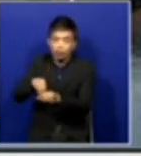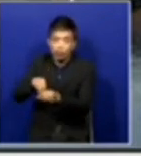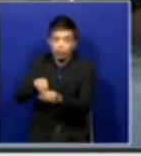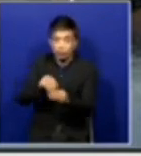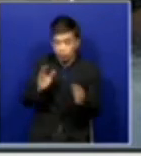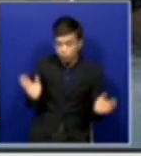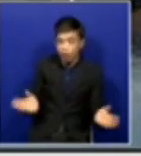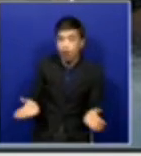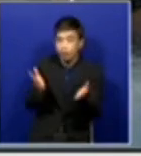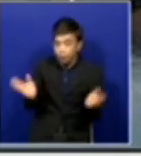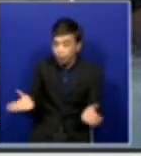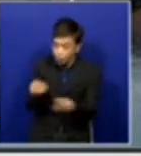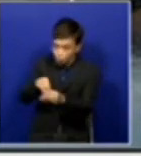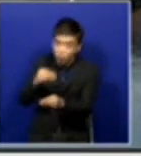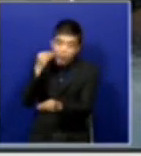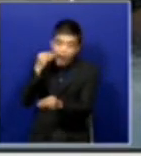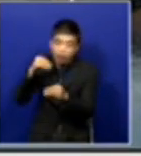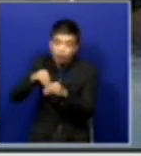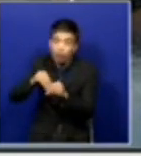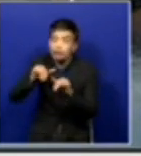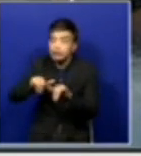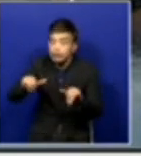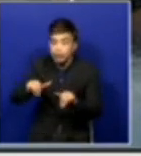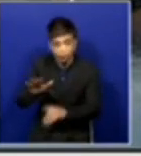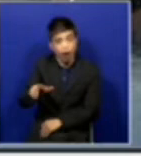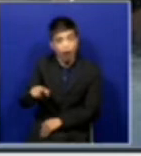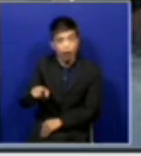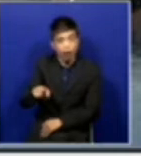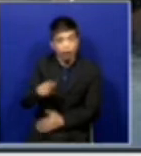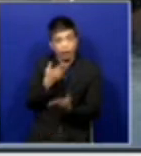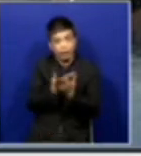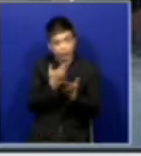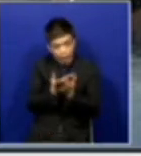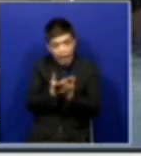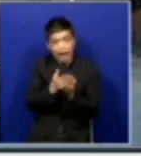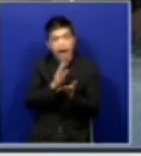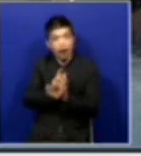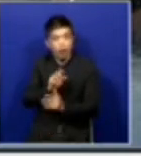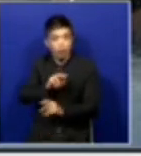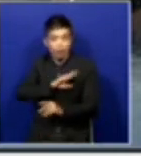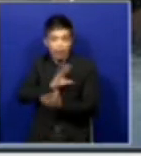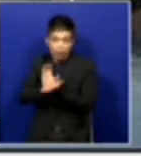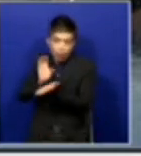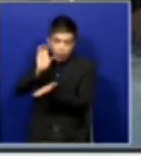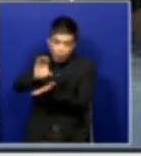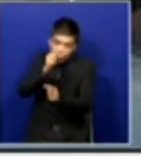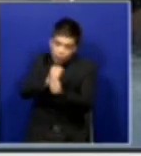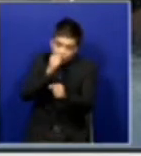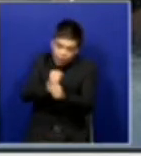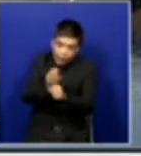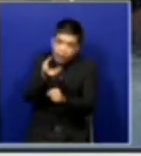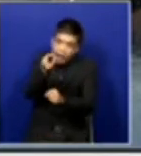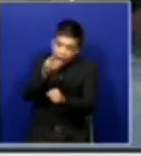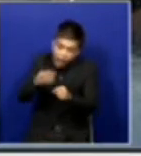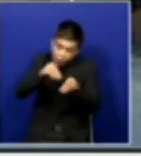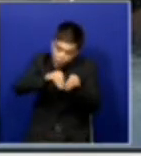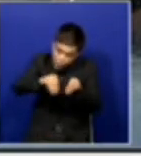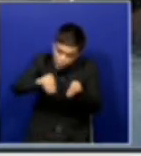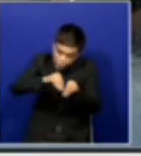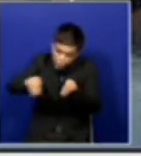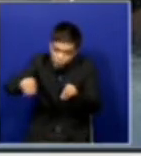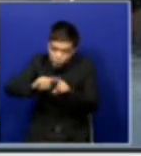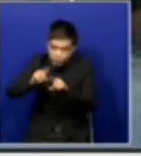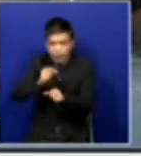มให้คนอยู่เฉยๆเหรอเขาเอาเงินบำนาญบำเหน็จไปลงทุนทำนาเขาไม่ได้ทำนาฟรี